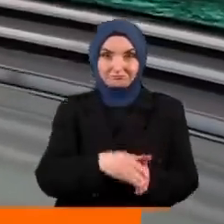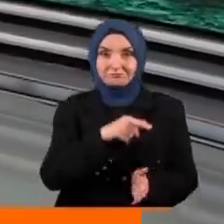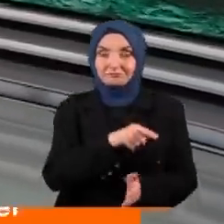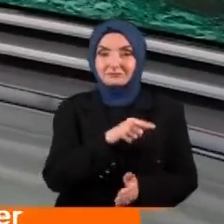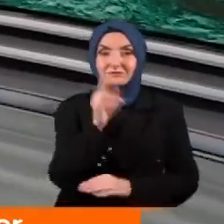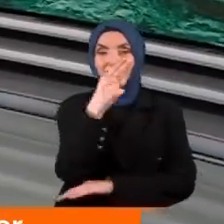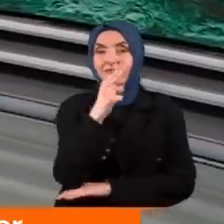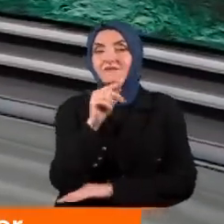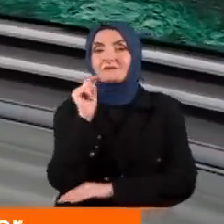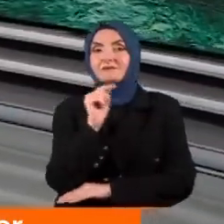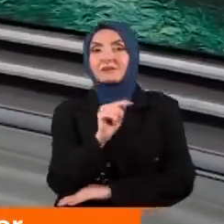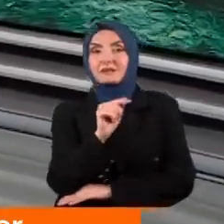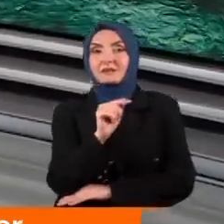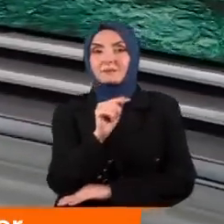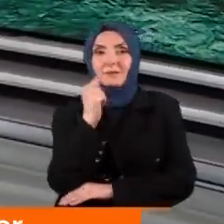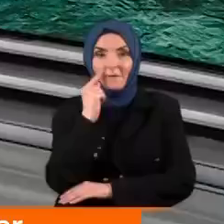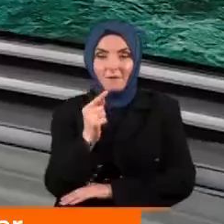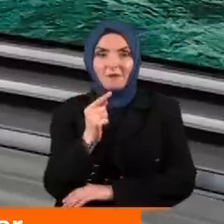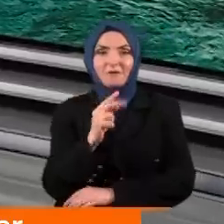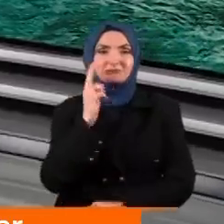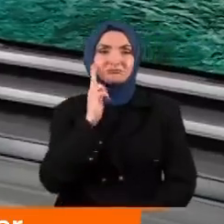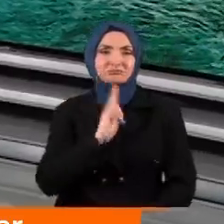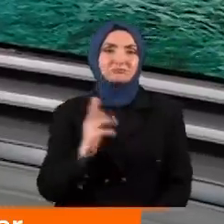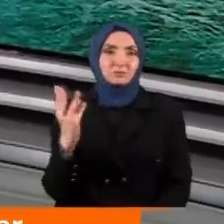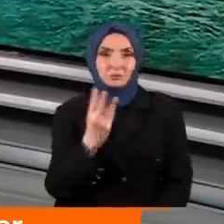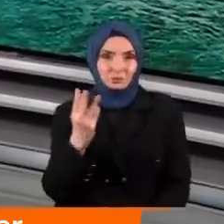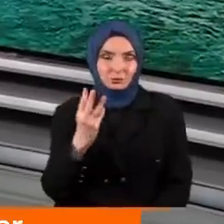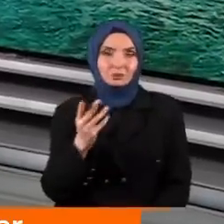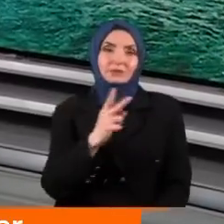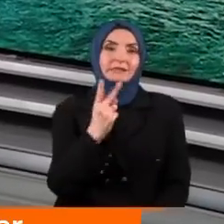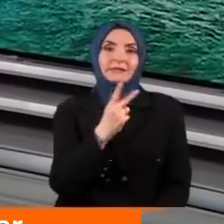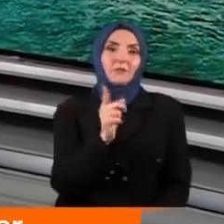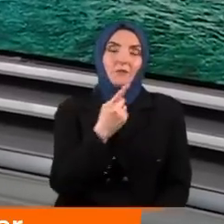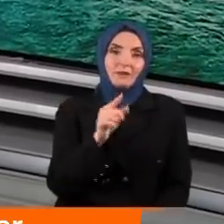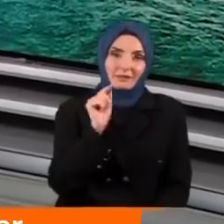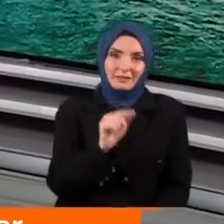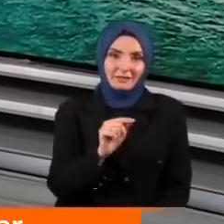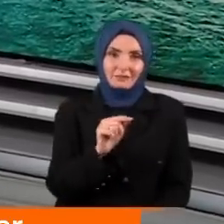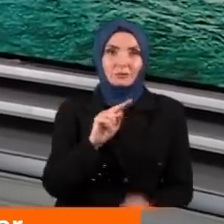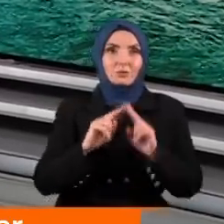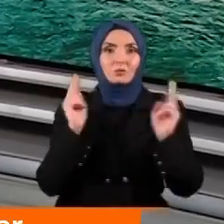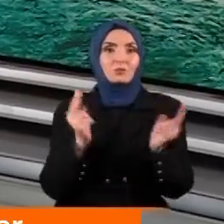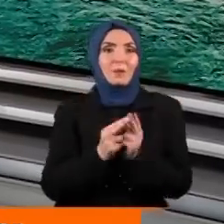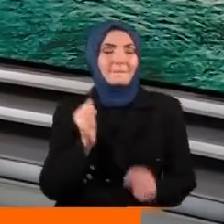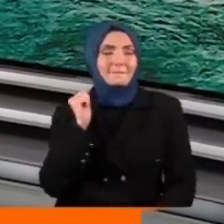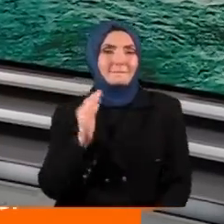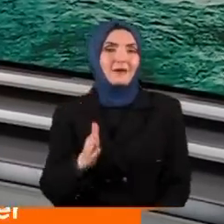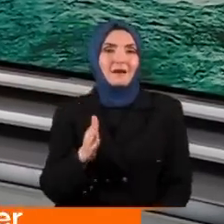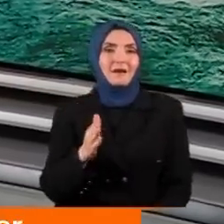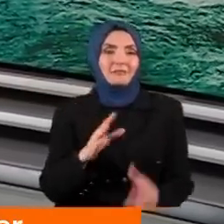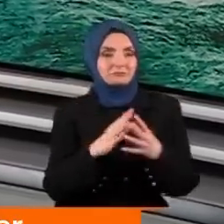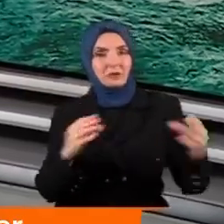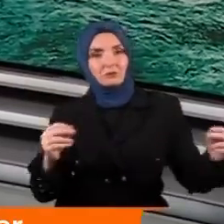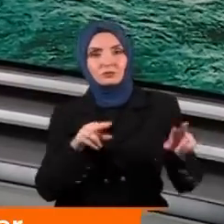milyardere dünyanın belki de en pahalı tabutuyla en ucuz ölümlerden birinin kurbanı oldular sosyal medyanın gündemi ise simpsonların